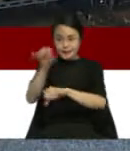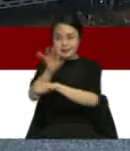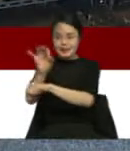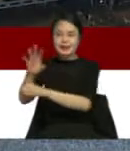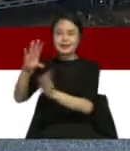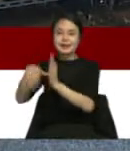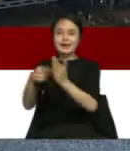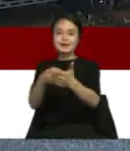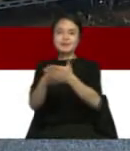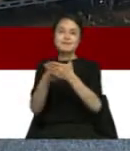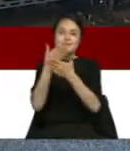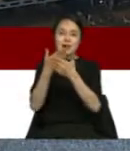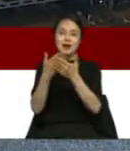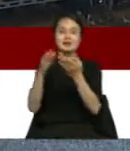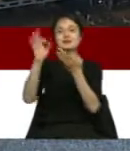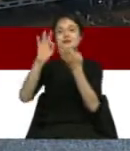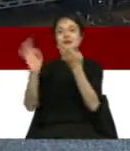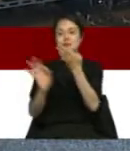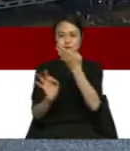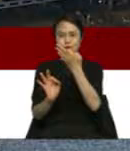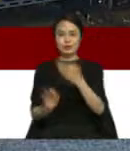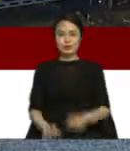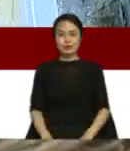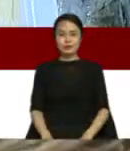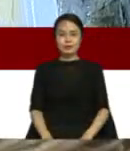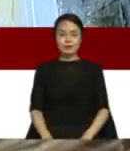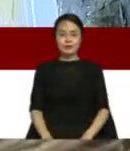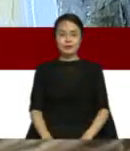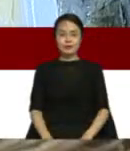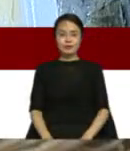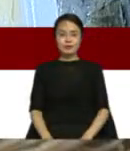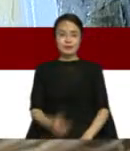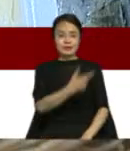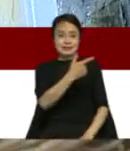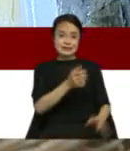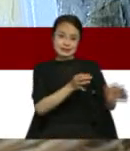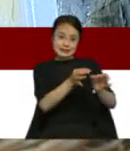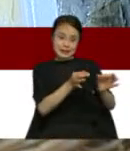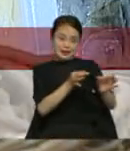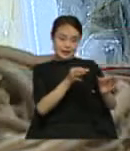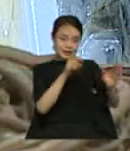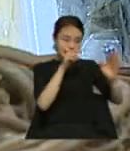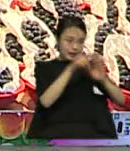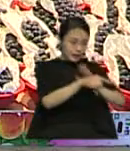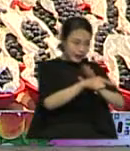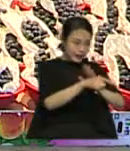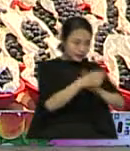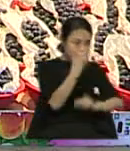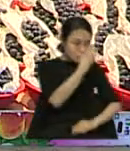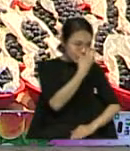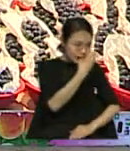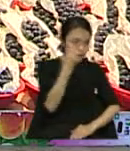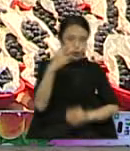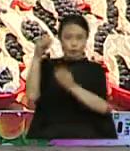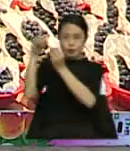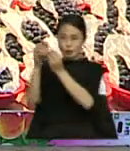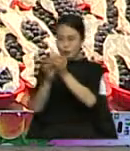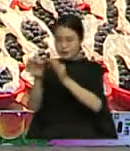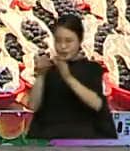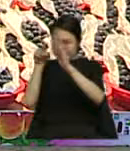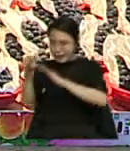서울시 농수산식품공사가 시내 전통시장과 대형마트, 가락물 등 총 61곳을 대상으로 조사한